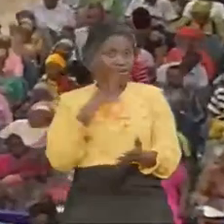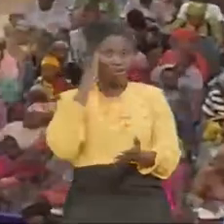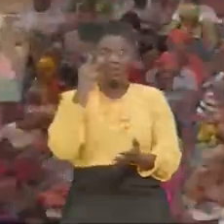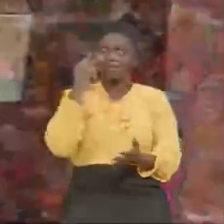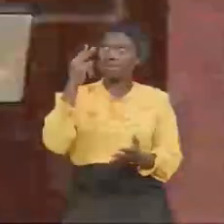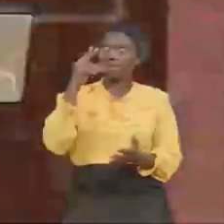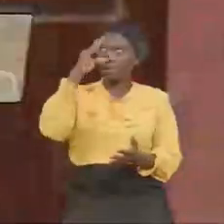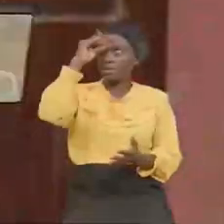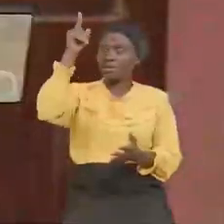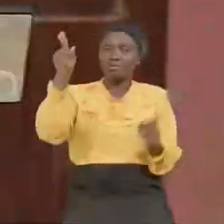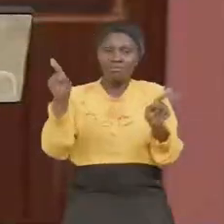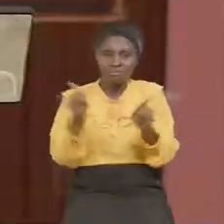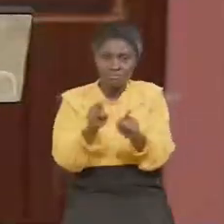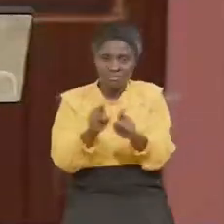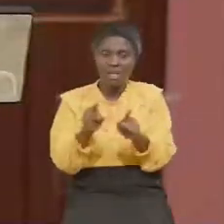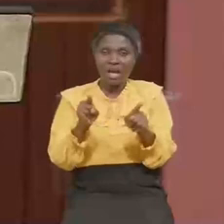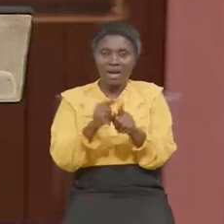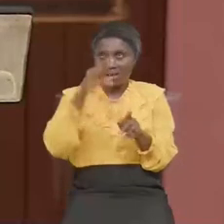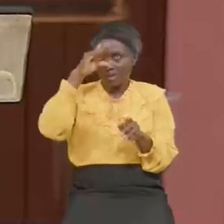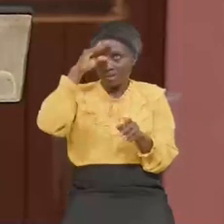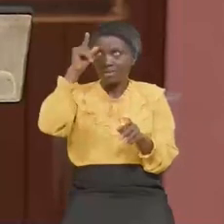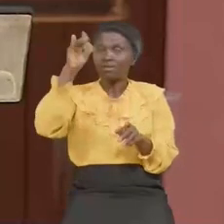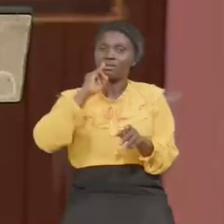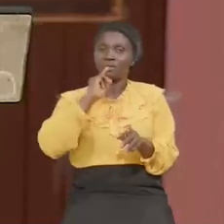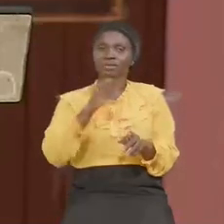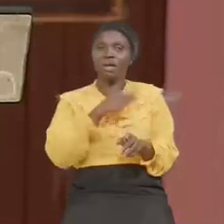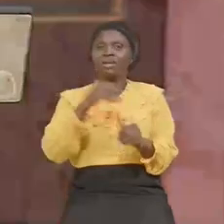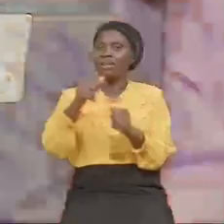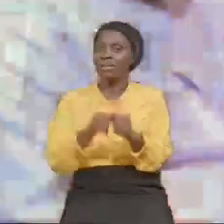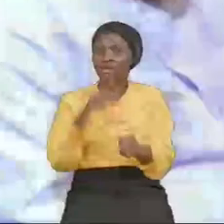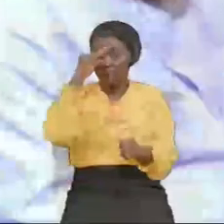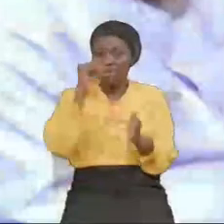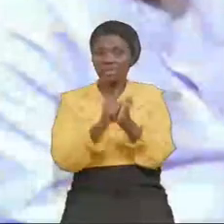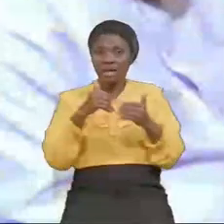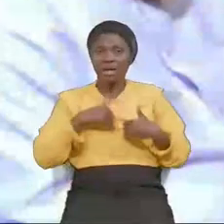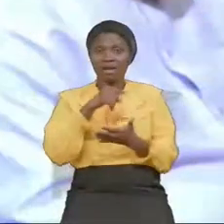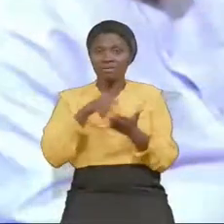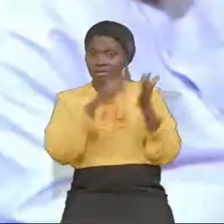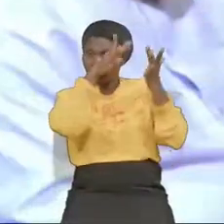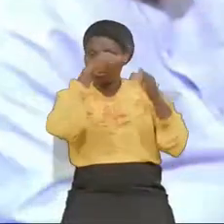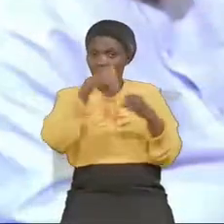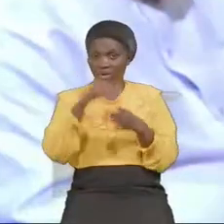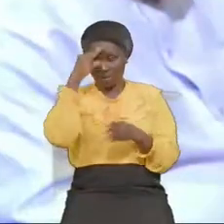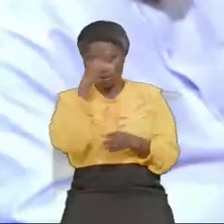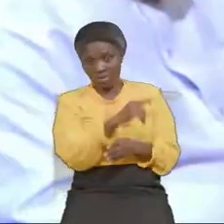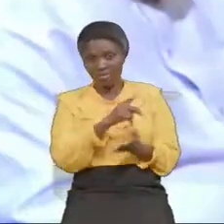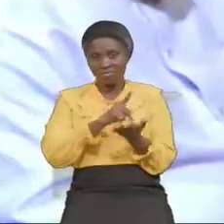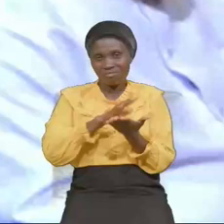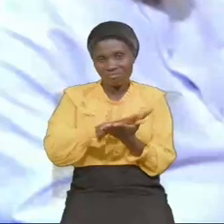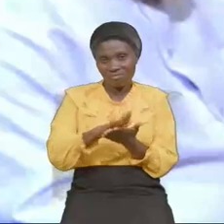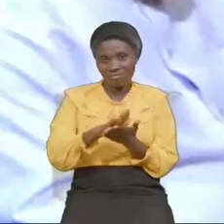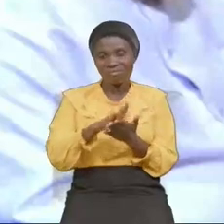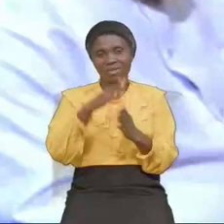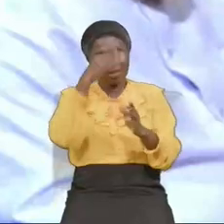est. Quiconque a cette espérance en lui se purifie comme